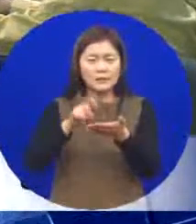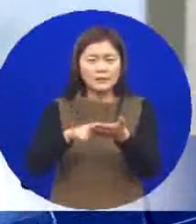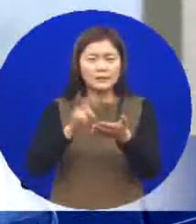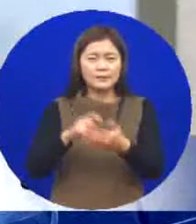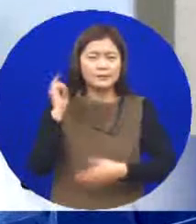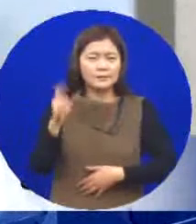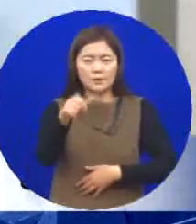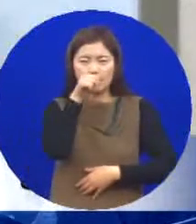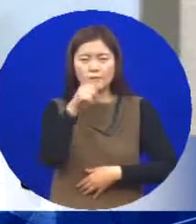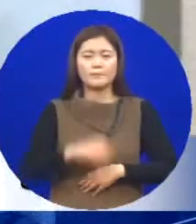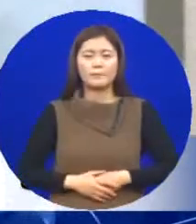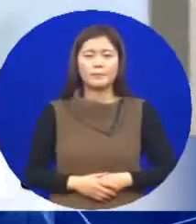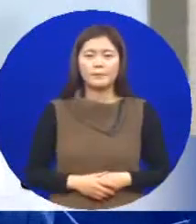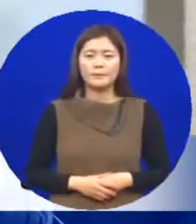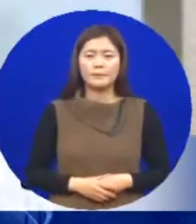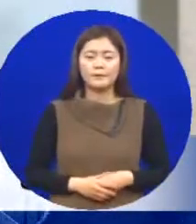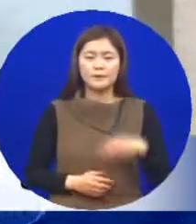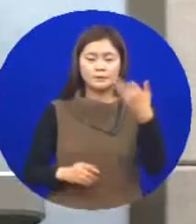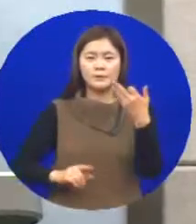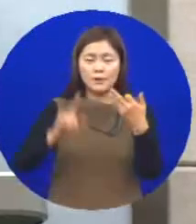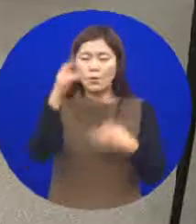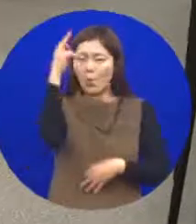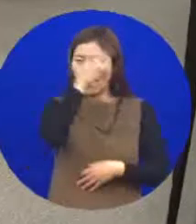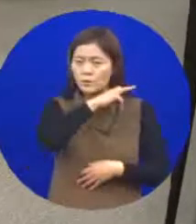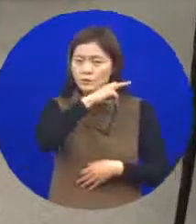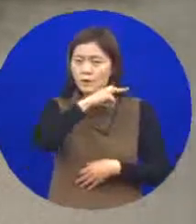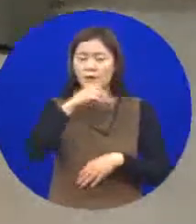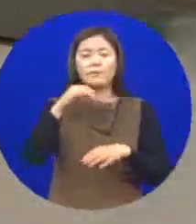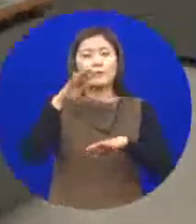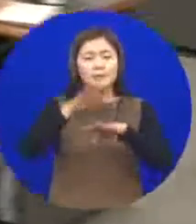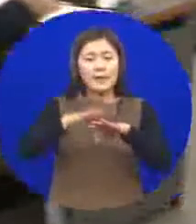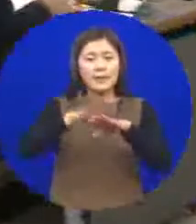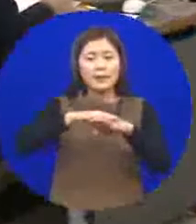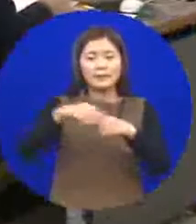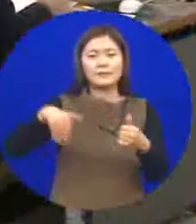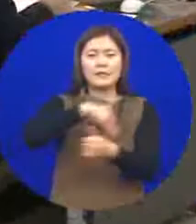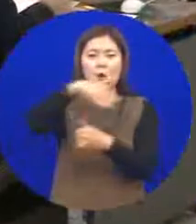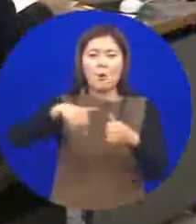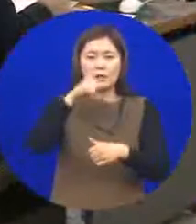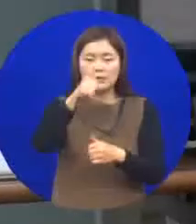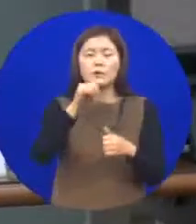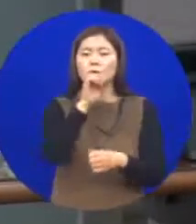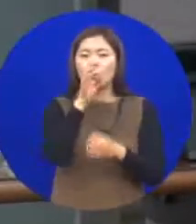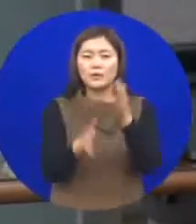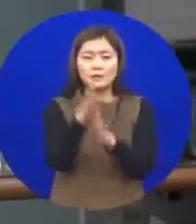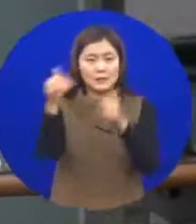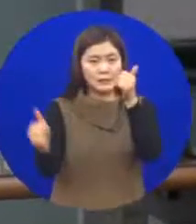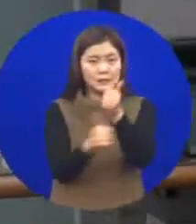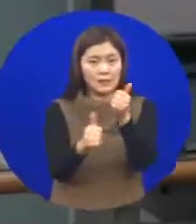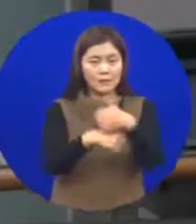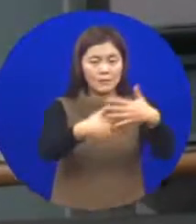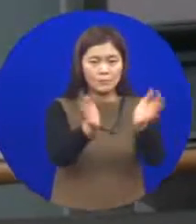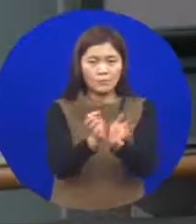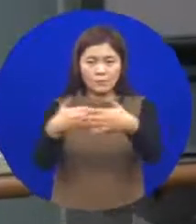대책 회의를 열고 대응 체제 강화에 나섰습니다. 14일 오전 시청 재난상황실에서는 조청식 부시장을 비롯해 각